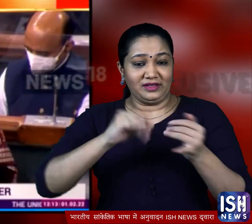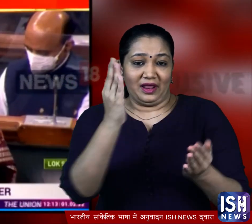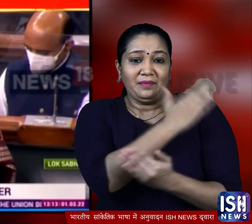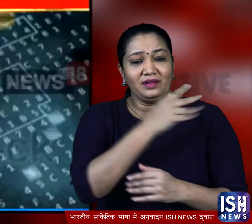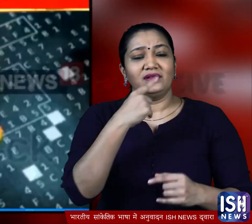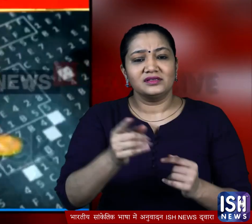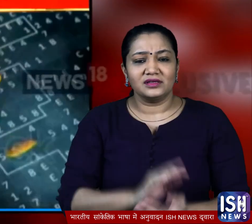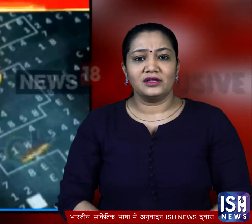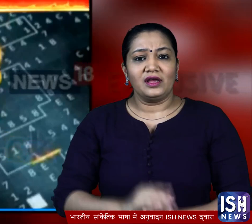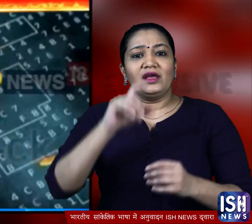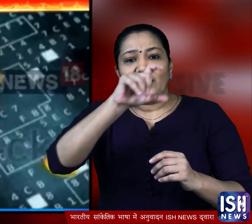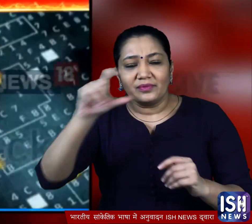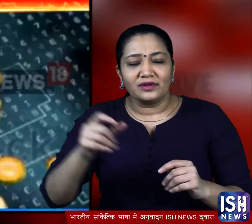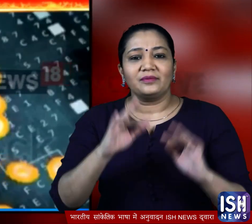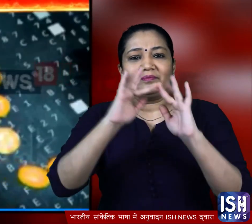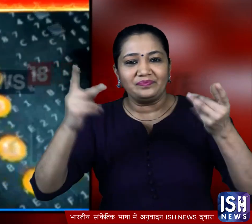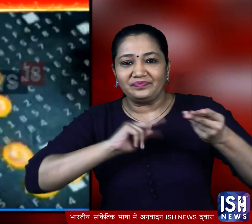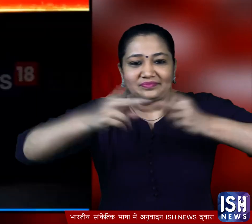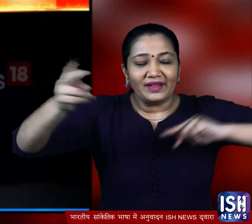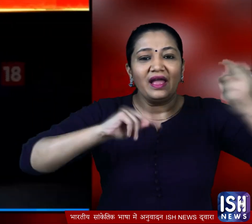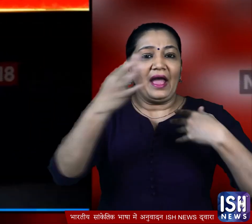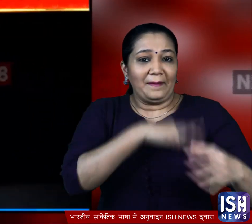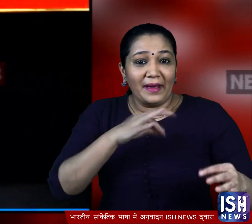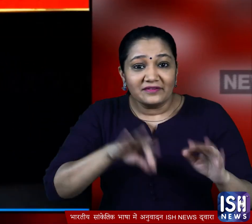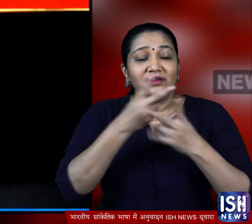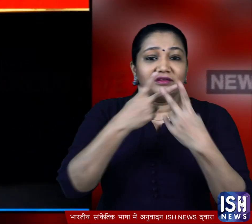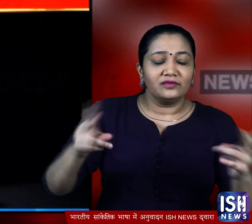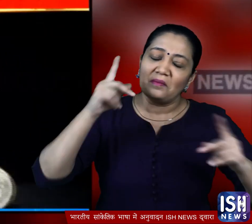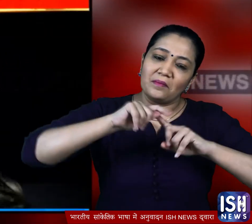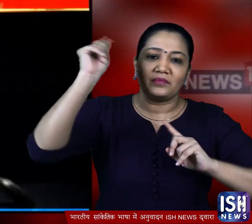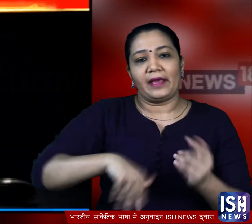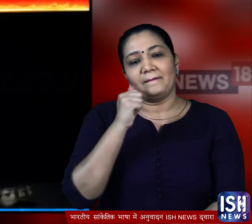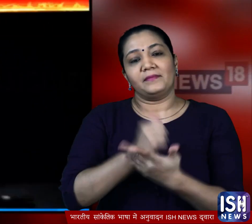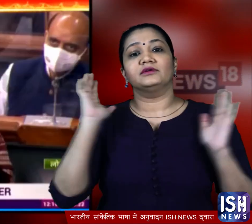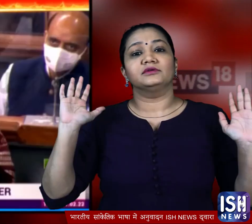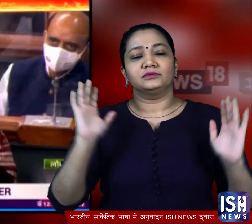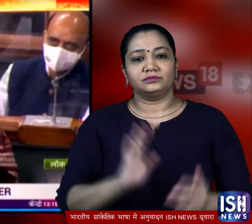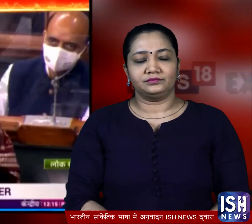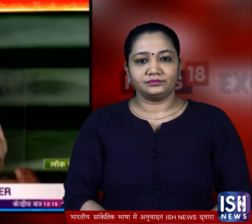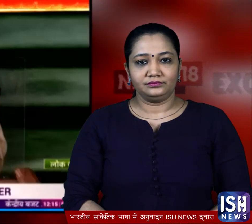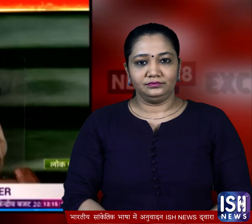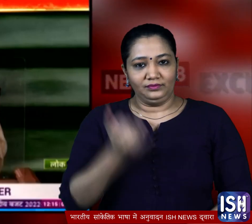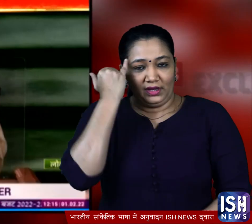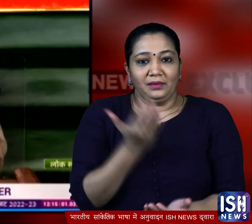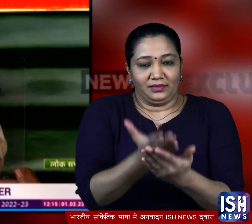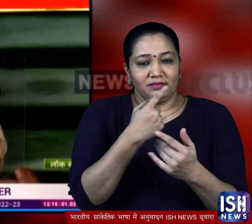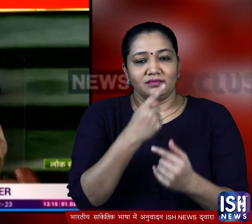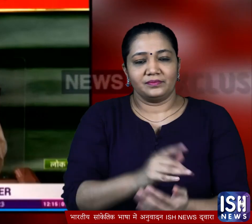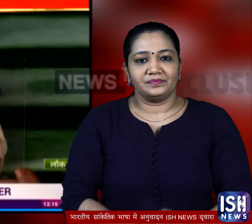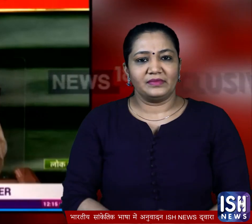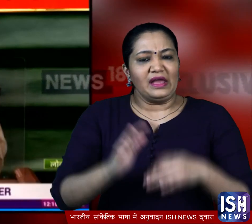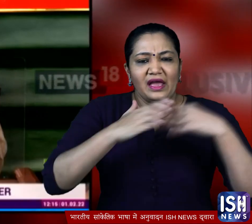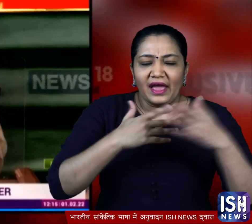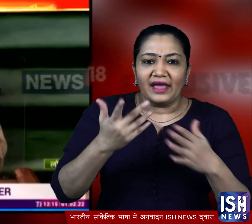ने घोषणा कर दी कि क्रिप्टो करेंसी या वर्चुअल डिजिटल एसेट से कमाई करने वालों को टैक्स देना पड़ेगा। I propose to provide